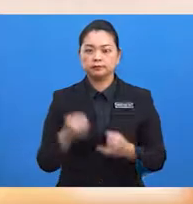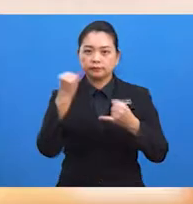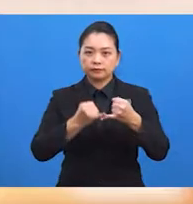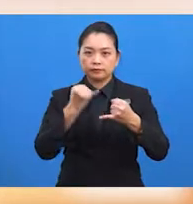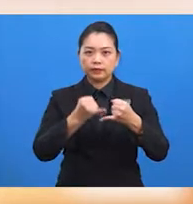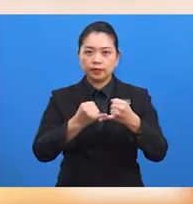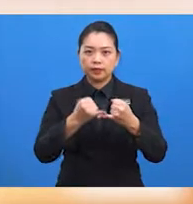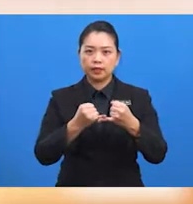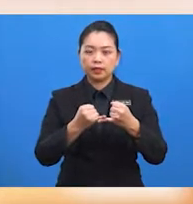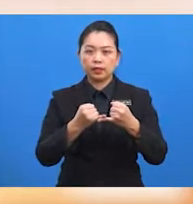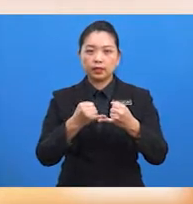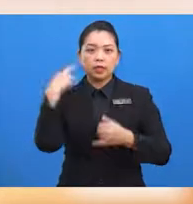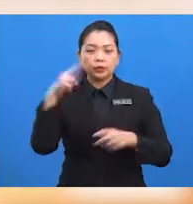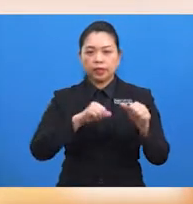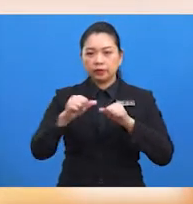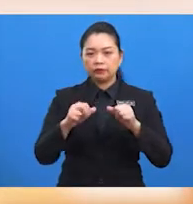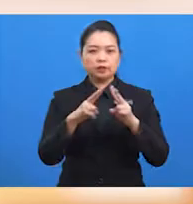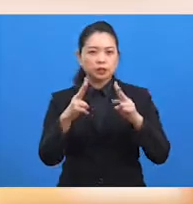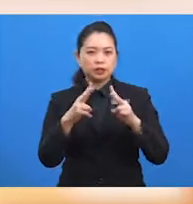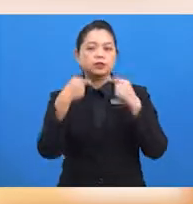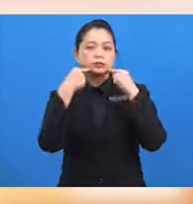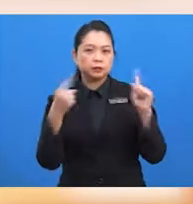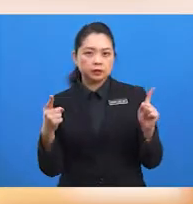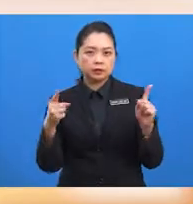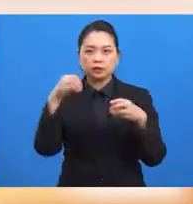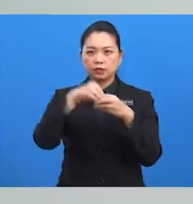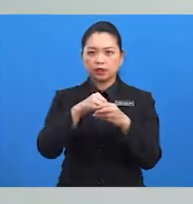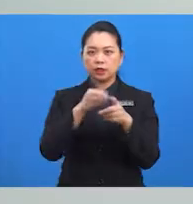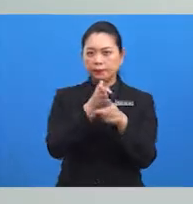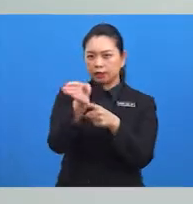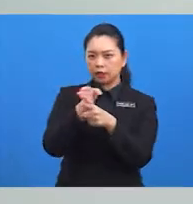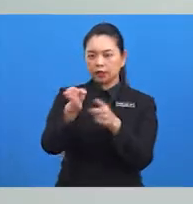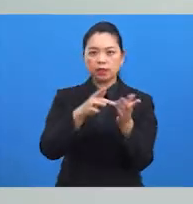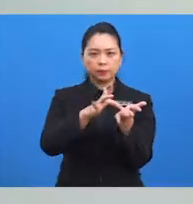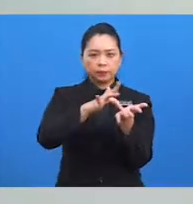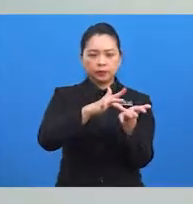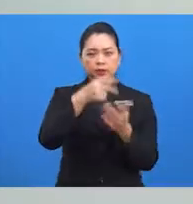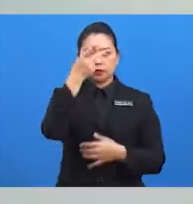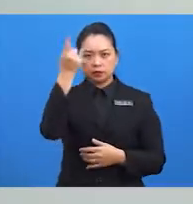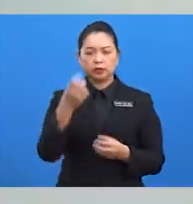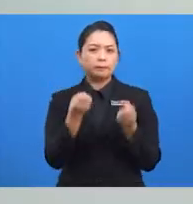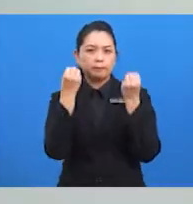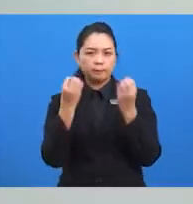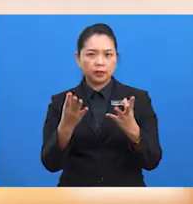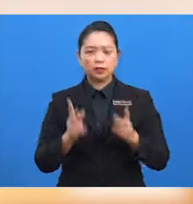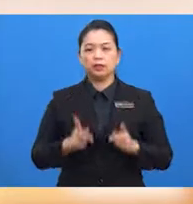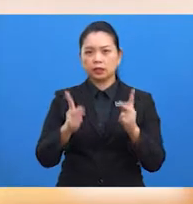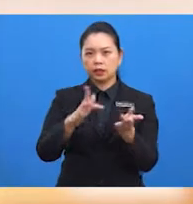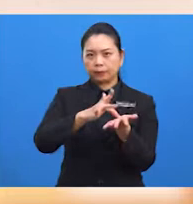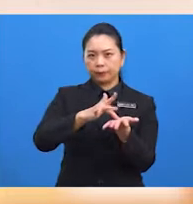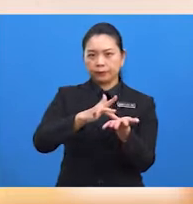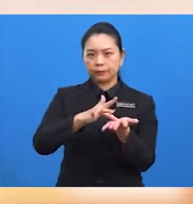Hai terakhir relatif sangat terkenal dalam bidang perubatan grane banyak kaidah